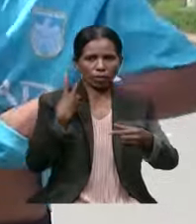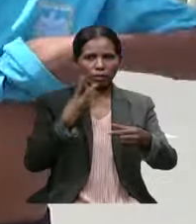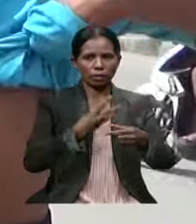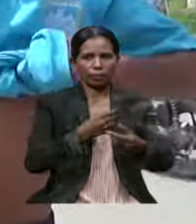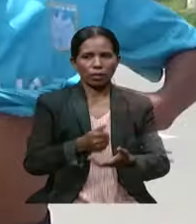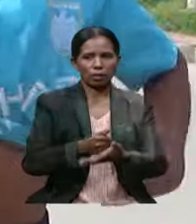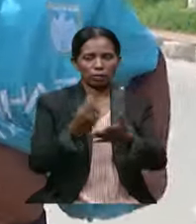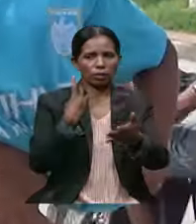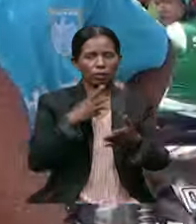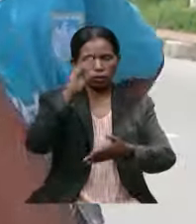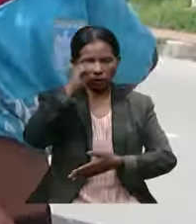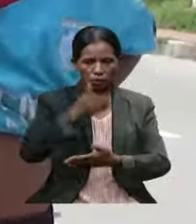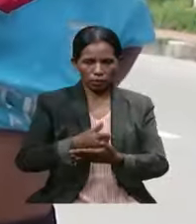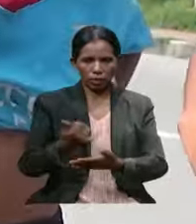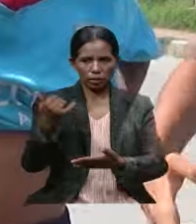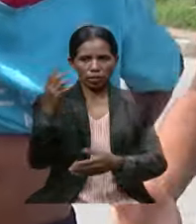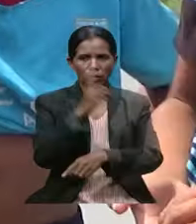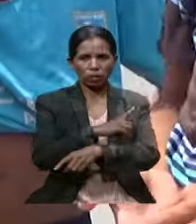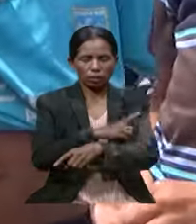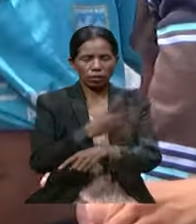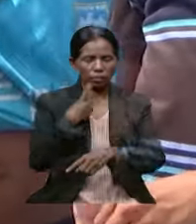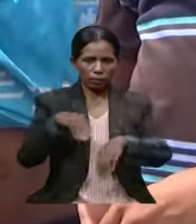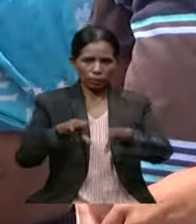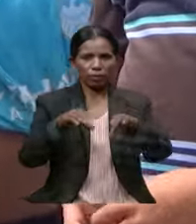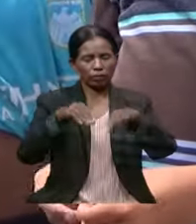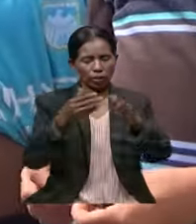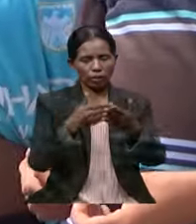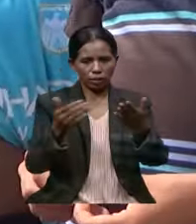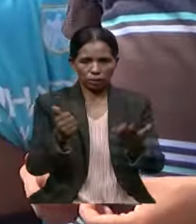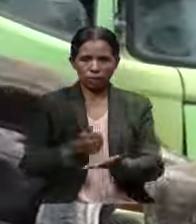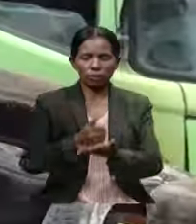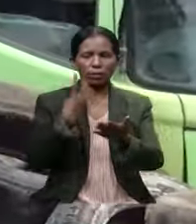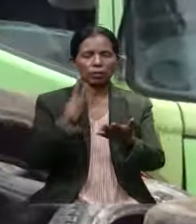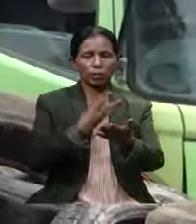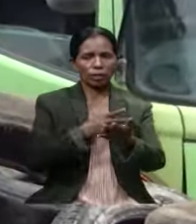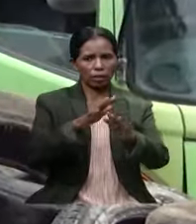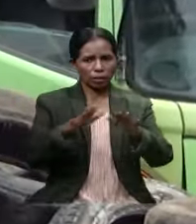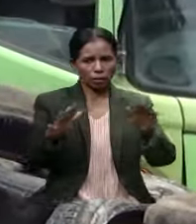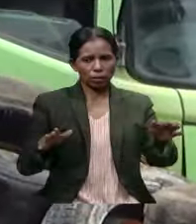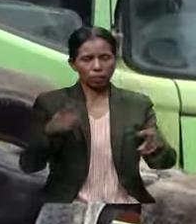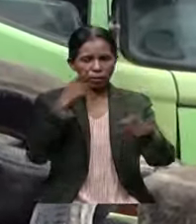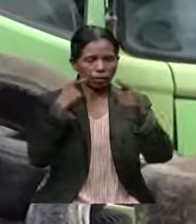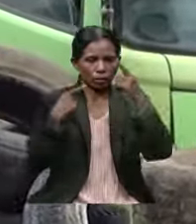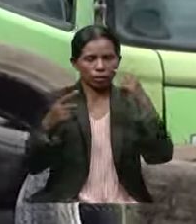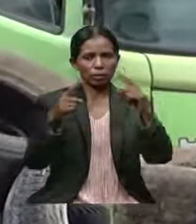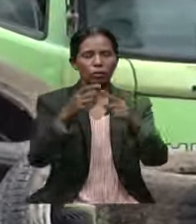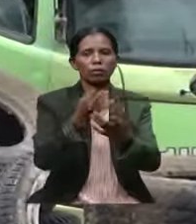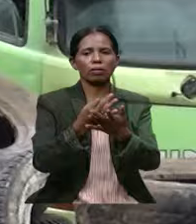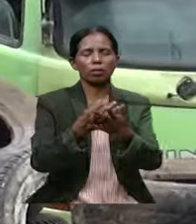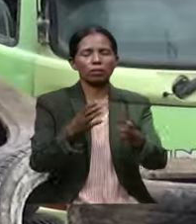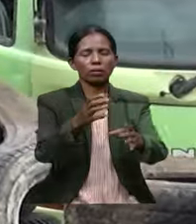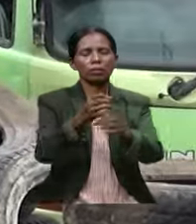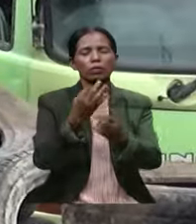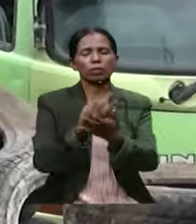ni wasir ne. Ami ni lor lor ami kuat serben mahfah ni ami setentam ni wasir. Lepari ki kuat ne, ni tarik lor lor pa osen ne. Ami tu foto husi